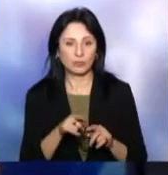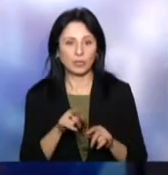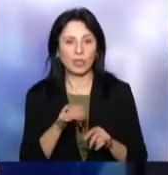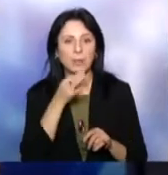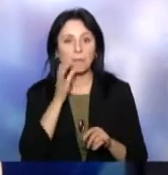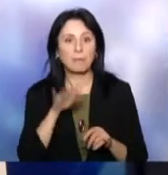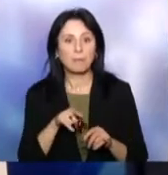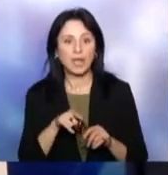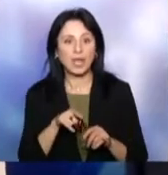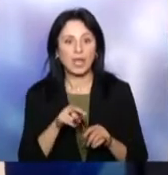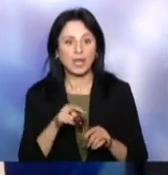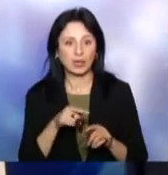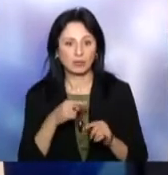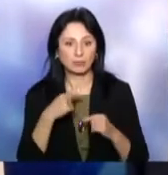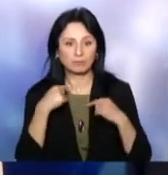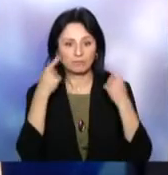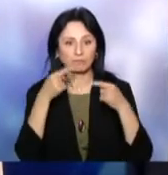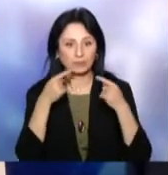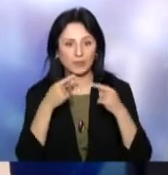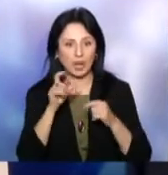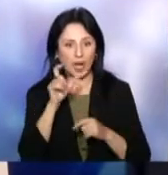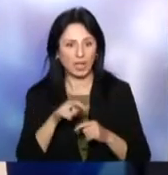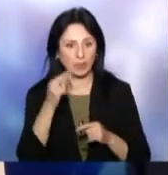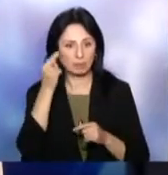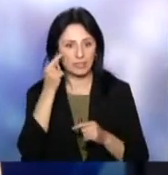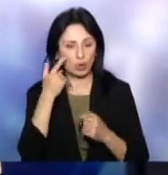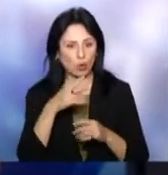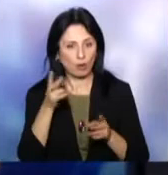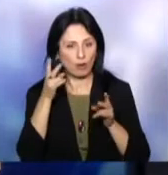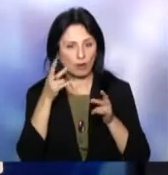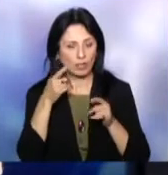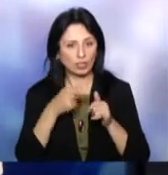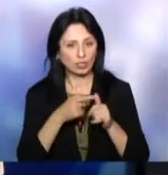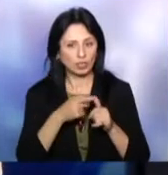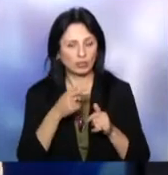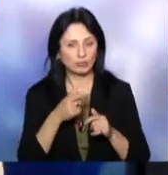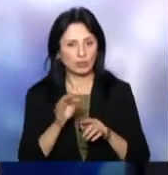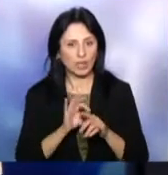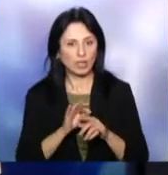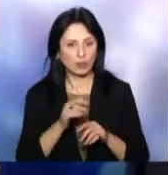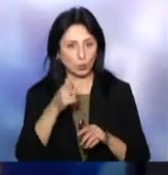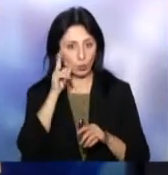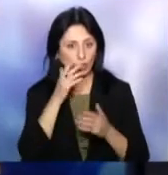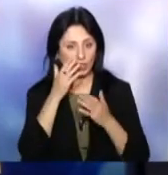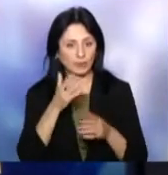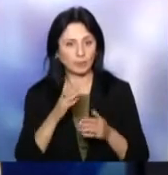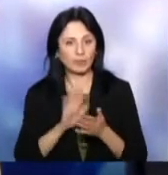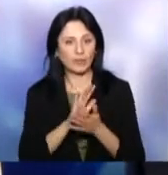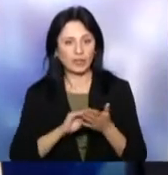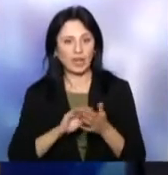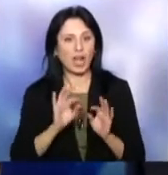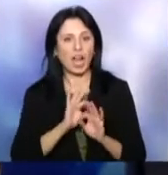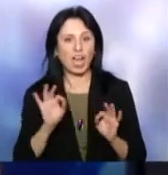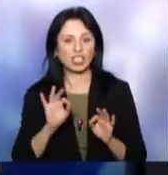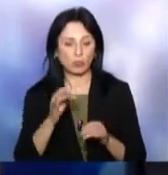ისეთ დაღს ასვამს ადამიანის ფსიქოლოგიას, კან აი გუშინ წინ წავიკითხე სტატია,